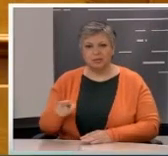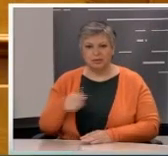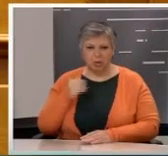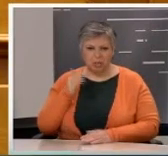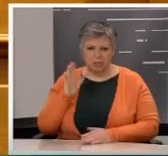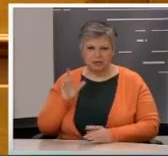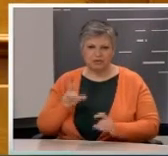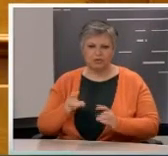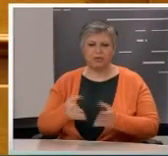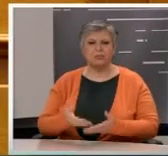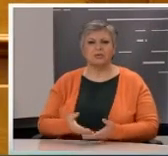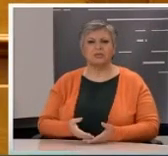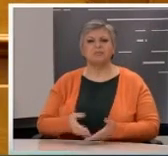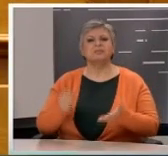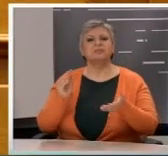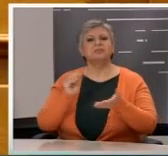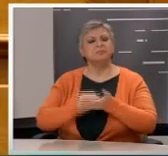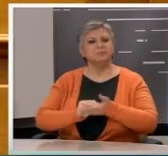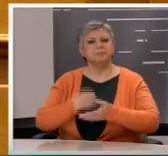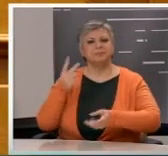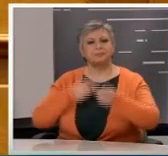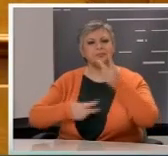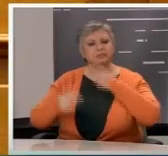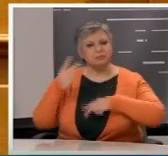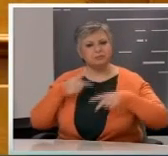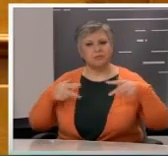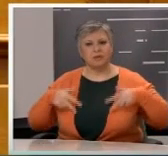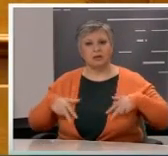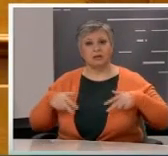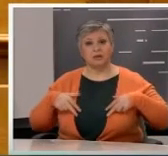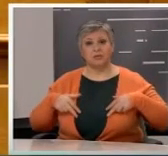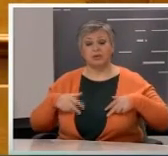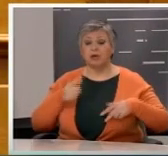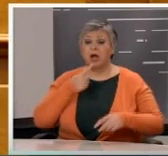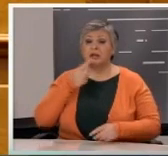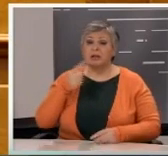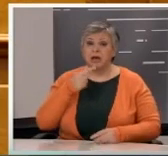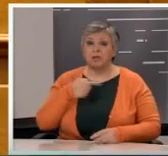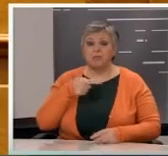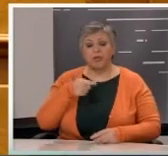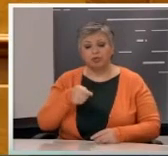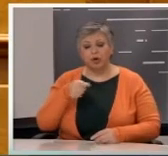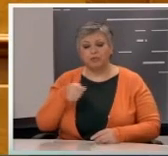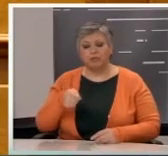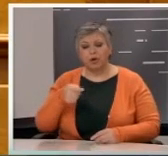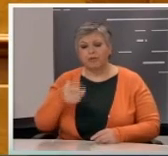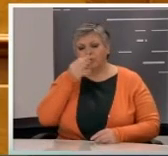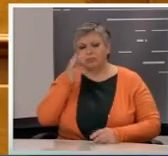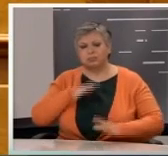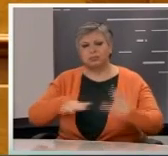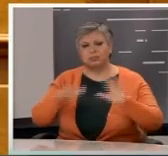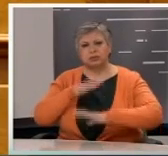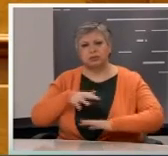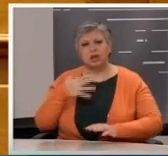Ένα ακόμη σχόλιο. Κατηγόρησαν κάποιοι την κυβέρνηση ότι αναδεικνύοντας τα ζητήματα της διαφθοράς του πολιτικού συστήματος και των παλιών κομμάτων